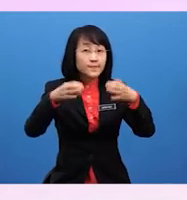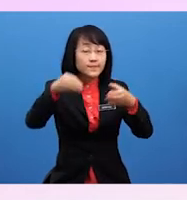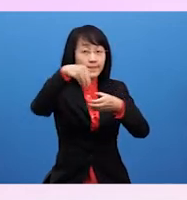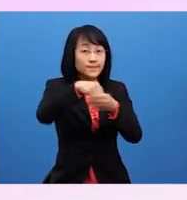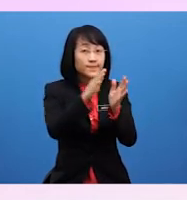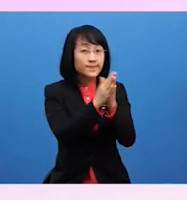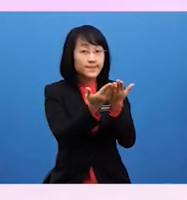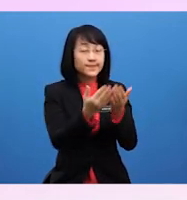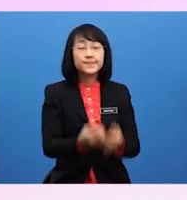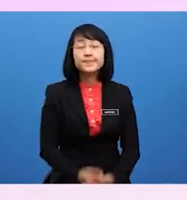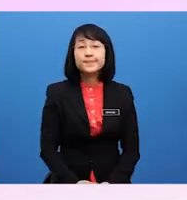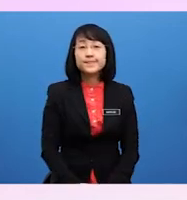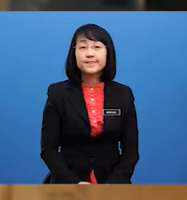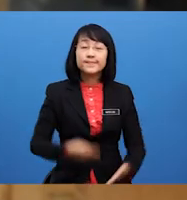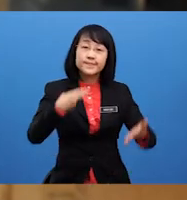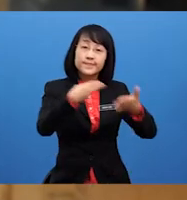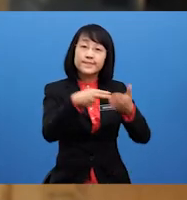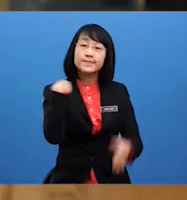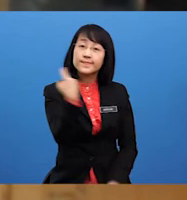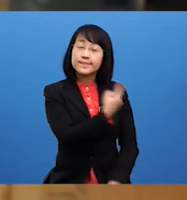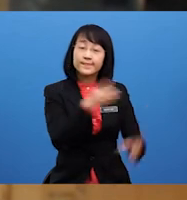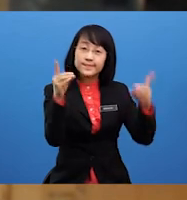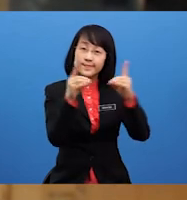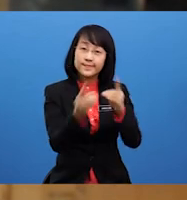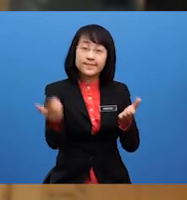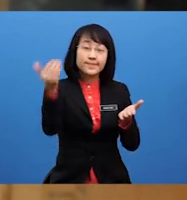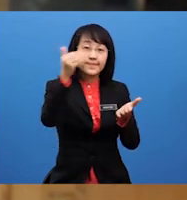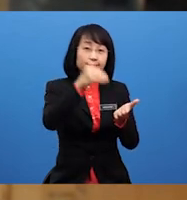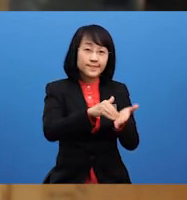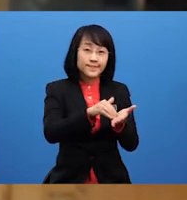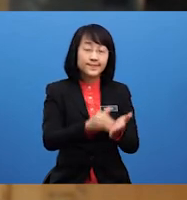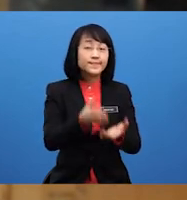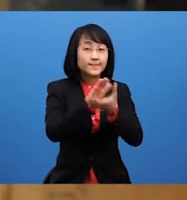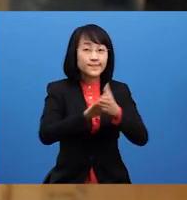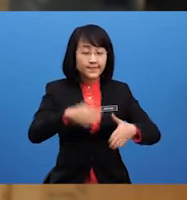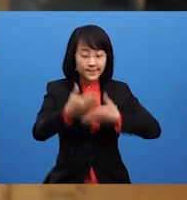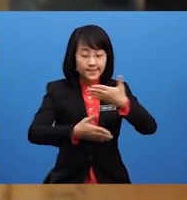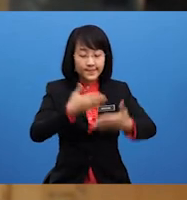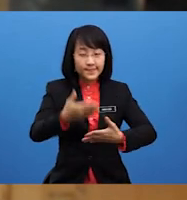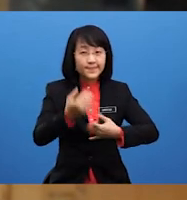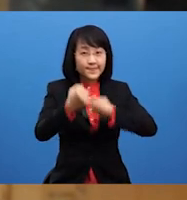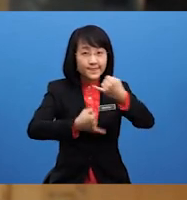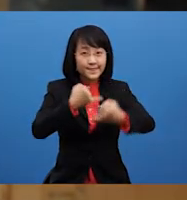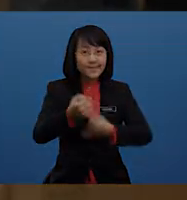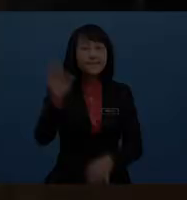nota. Sehingga kita berjumpa lagi, selamat maju jaya. Bye.